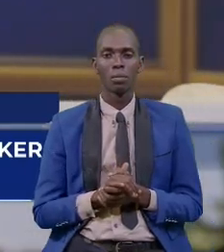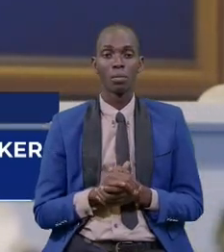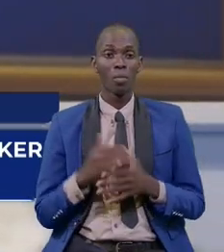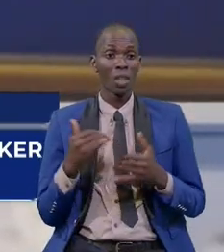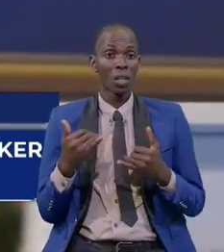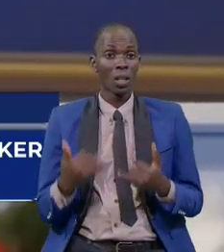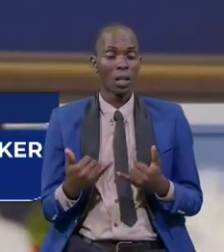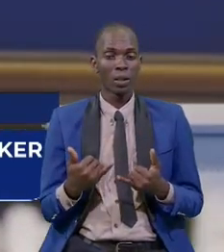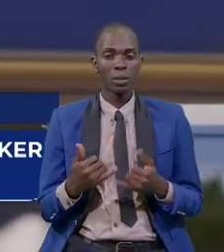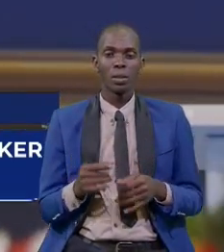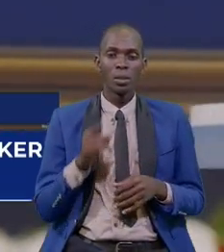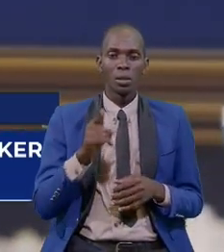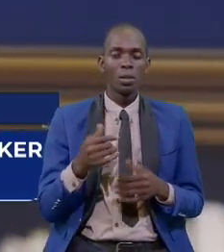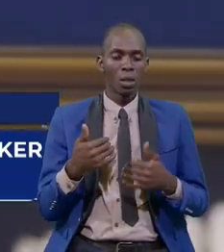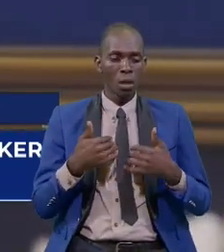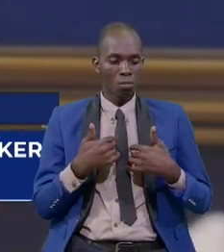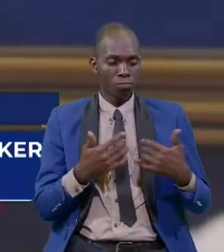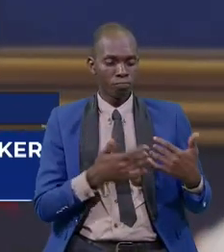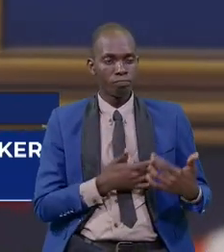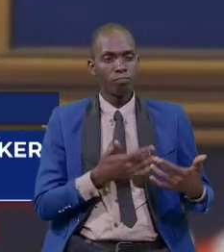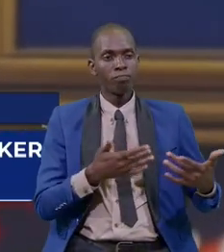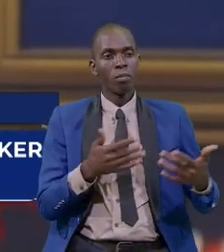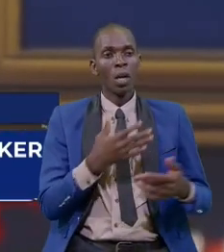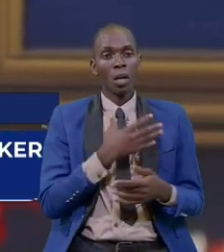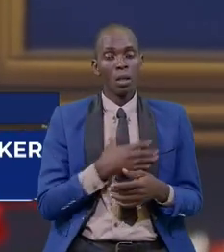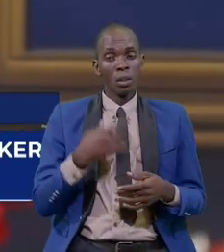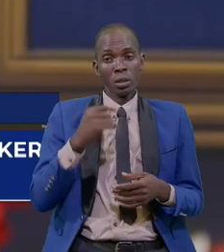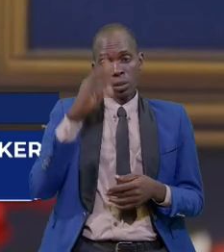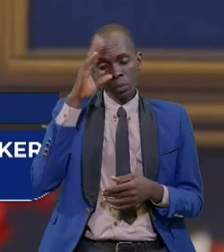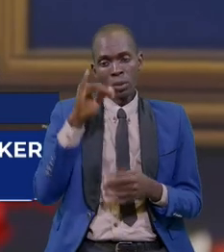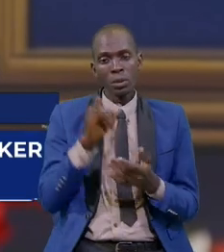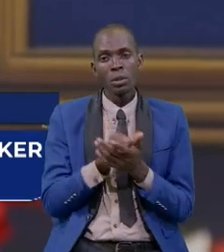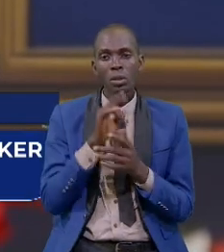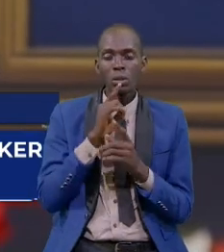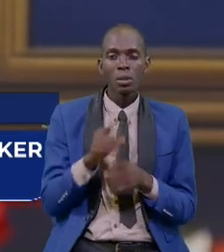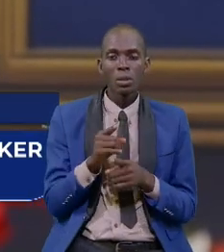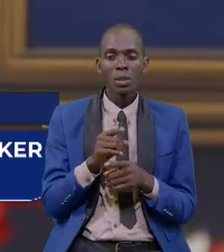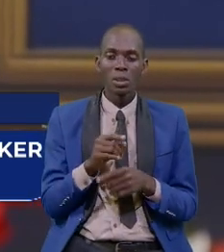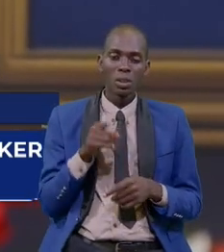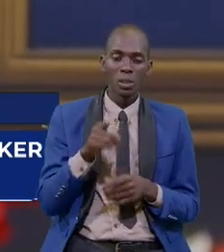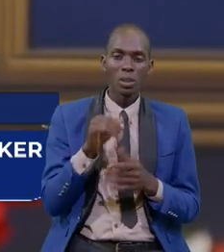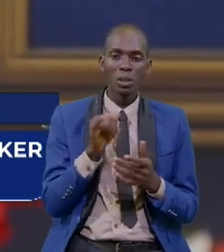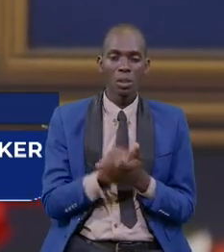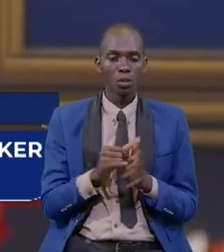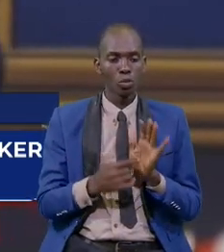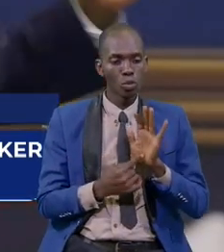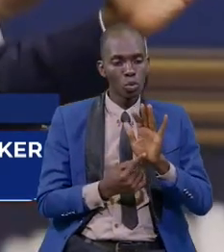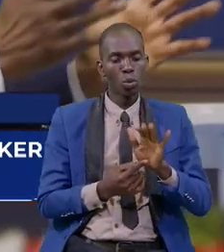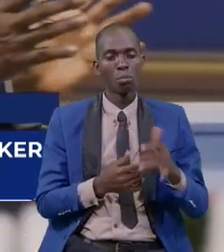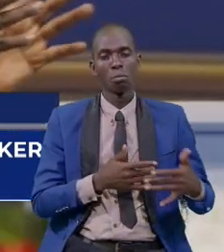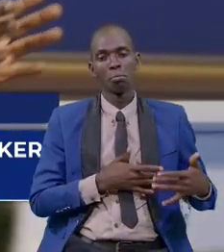eu compassion et l'homme, dans sa réponse, il a utilisé un autre